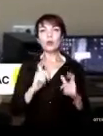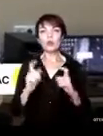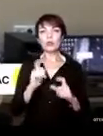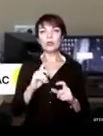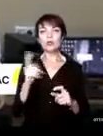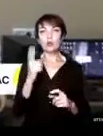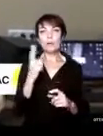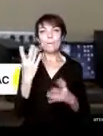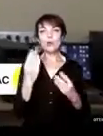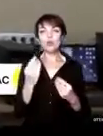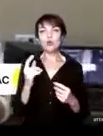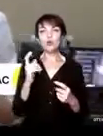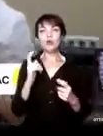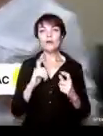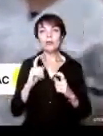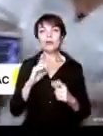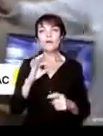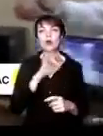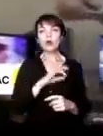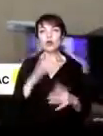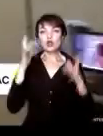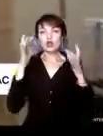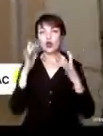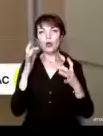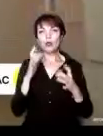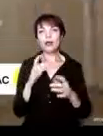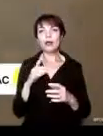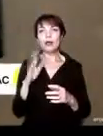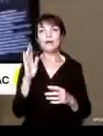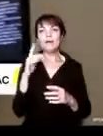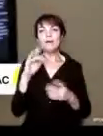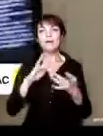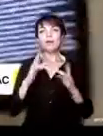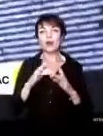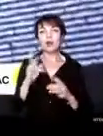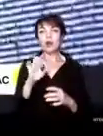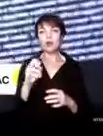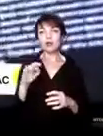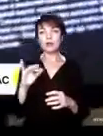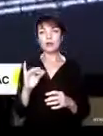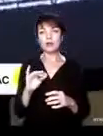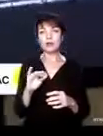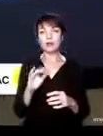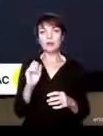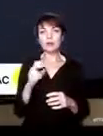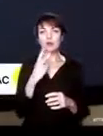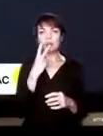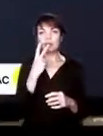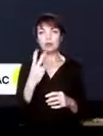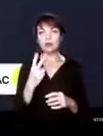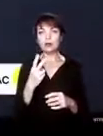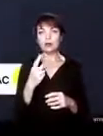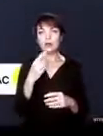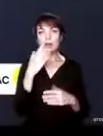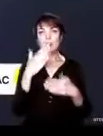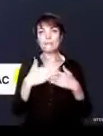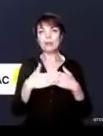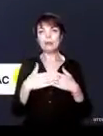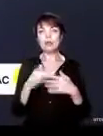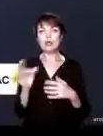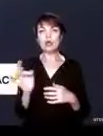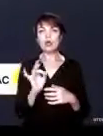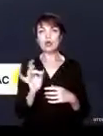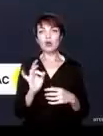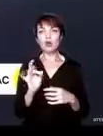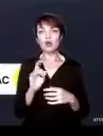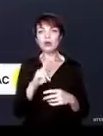уперше в університеті використовує шолом віртуальної реальності. Можна побачити приблизні розміри,